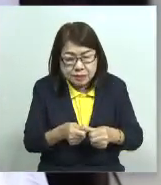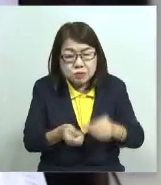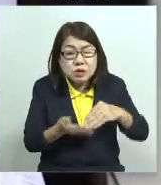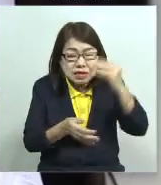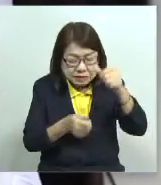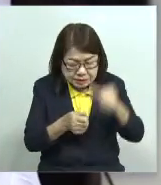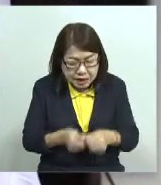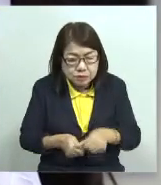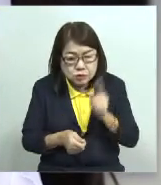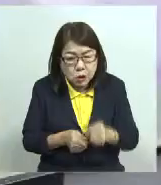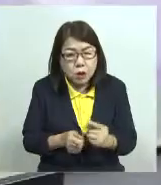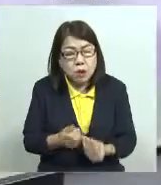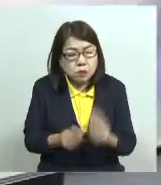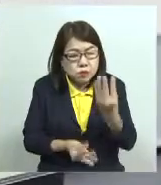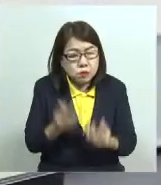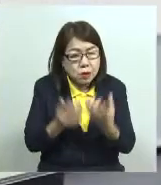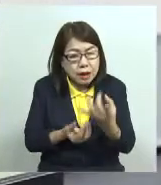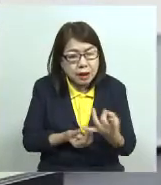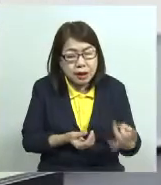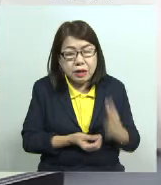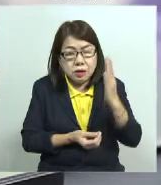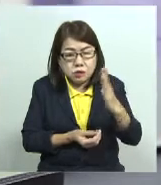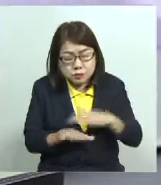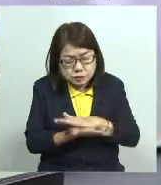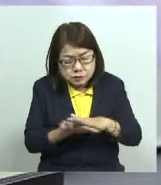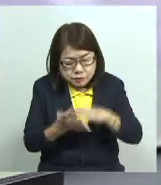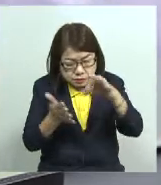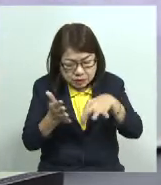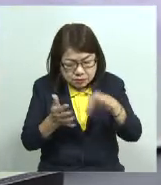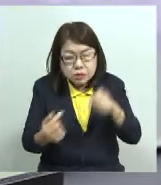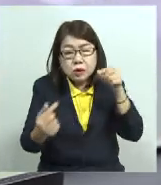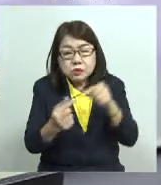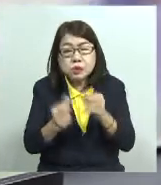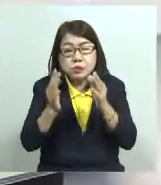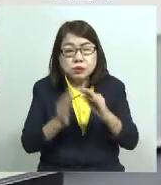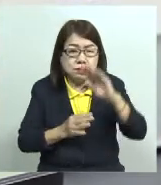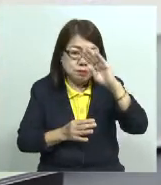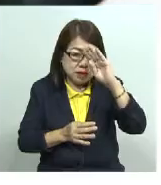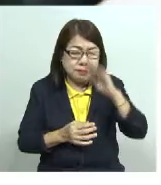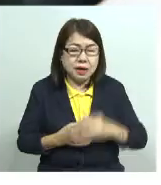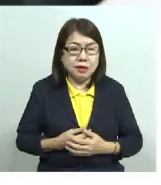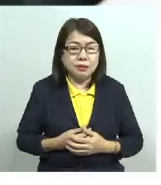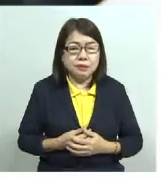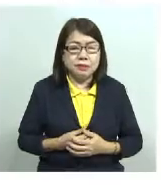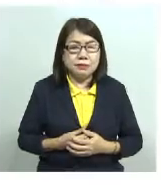ปรับปรุงวิธีการปลูกเพื่อให้ได้สารสกัดจากกัญชาที่เหมาะสมกับผู้ป่วยในแต่ละรายครับ